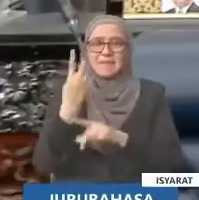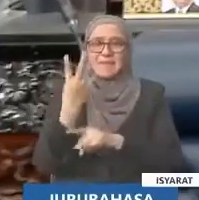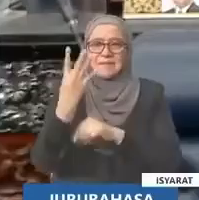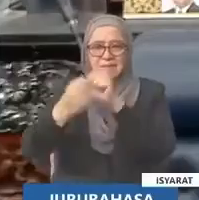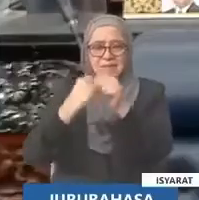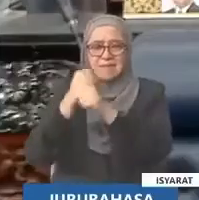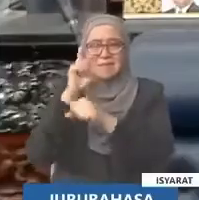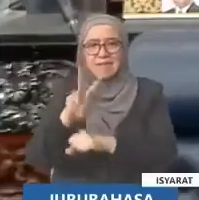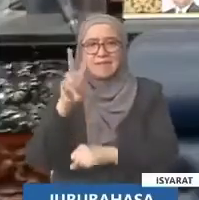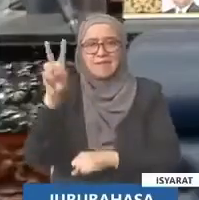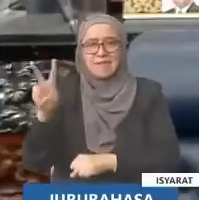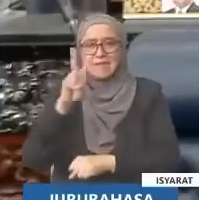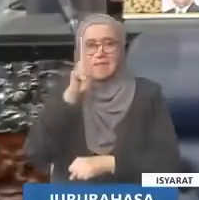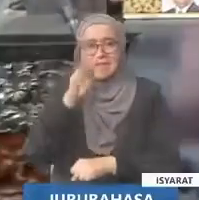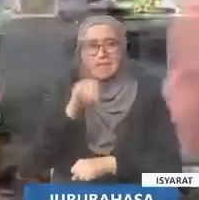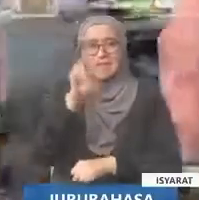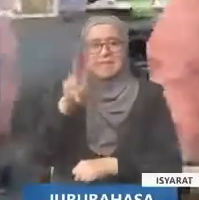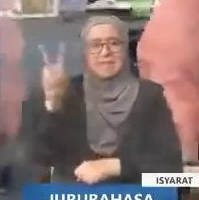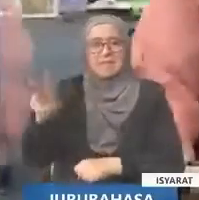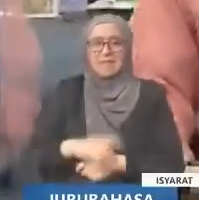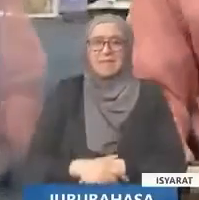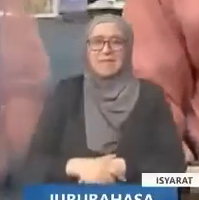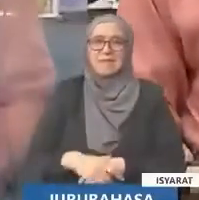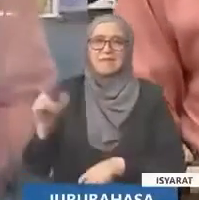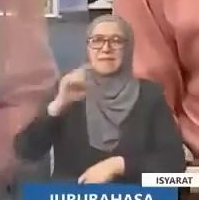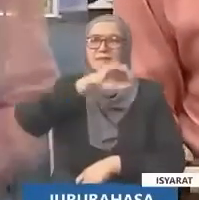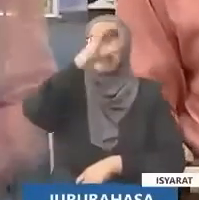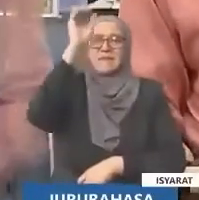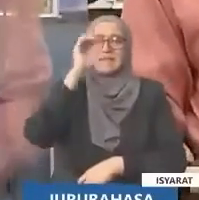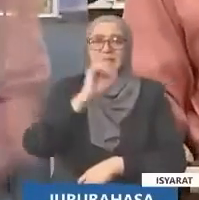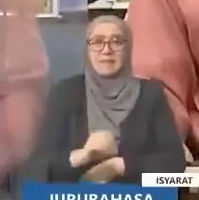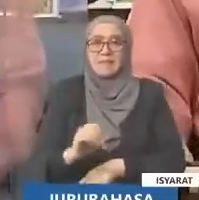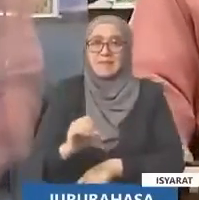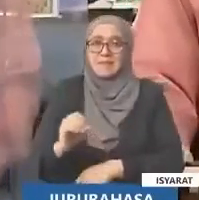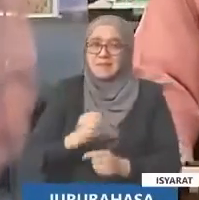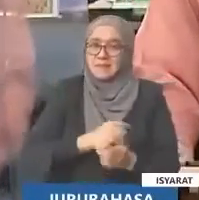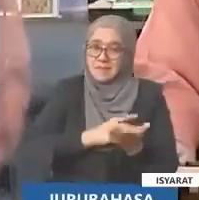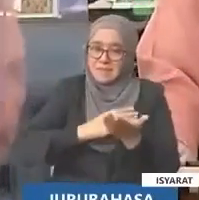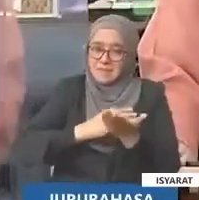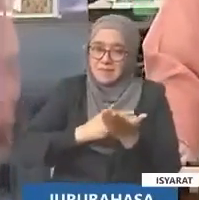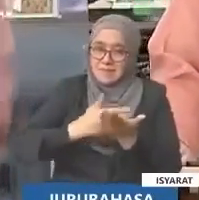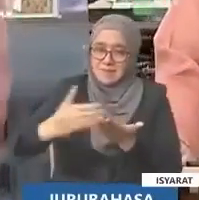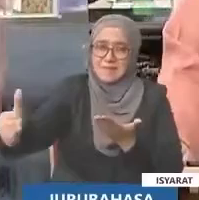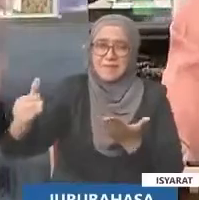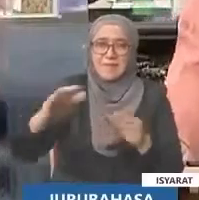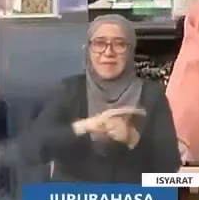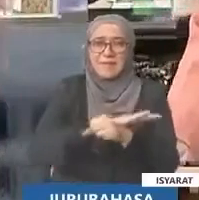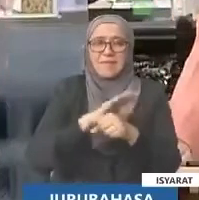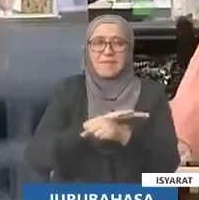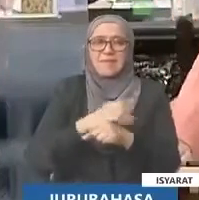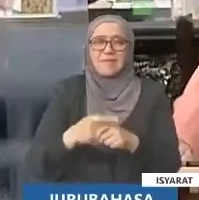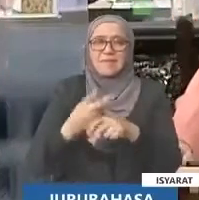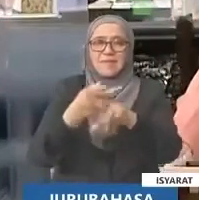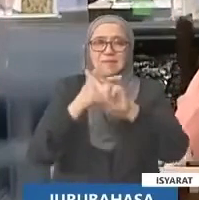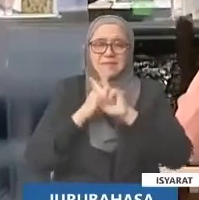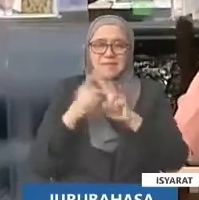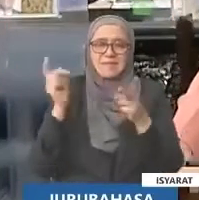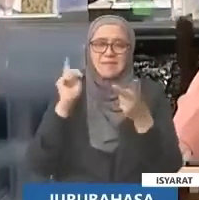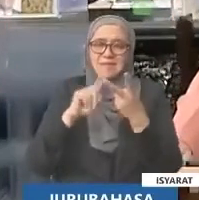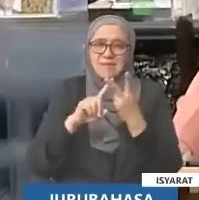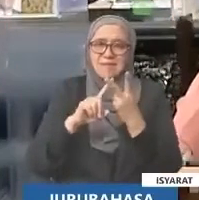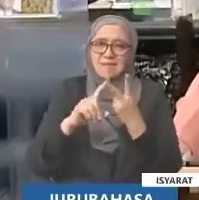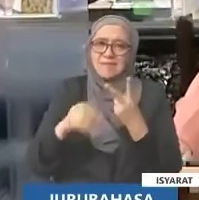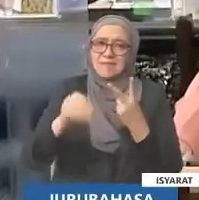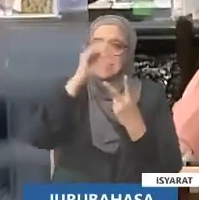diskaun 15% atas baki hutang untuk penyelesaian penuh pinjaman. Kedua, diskaun 12% untuk